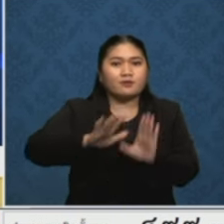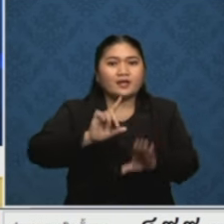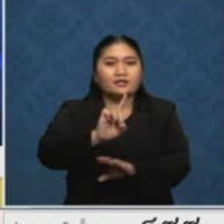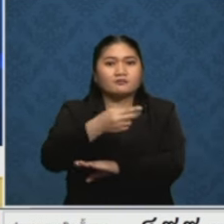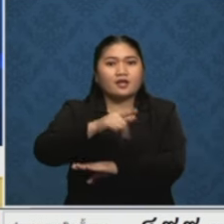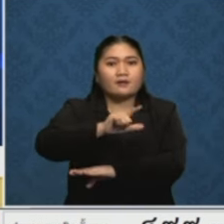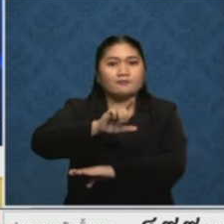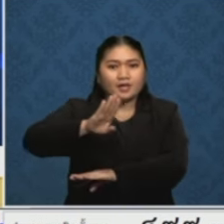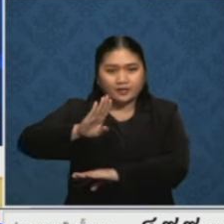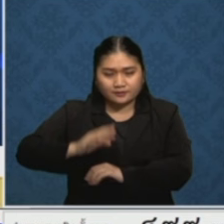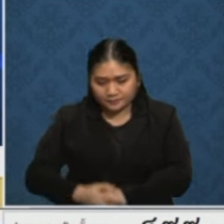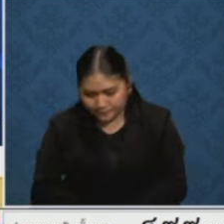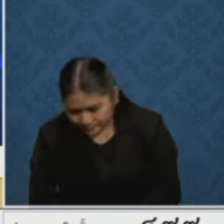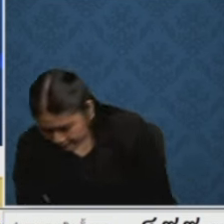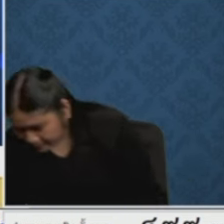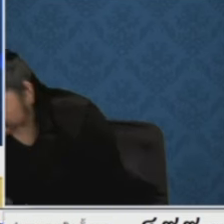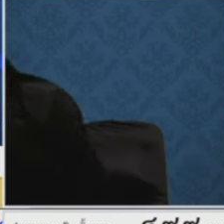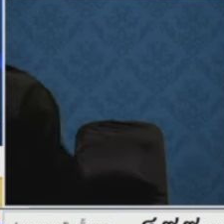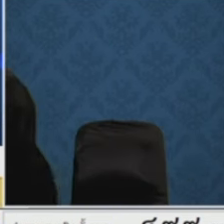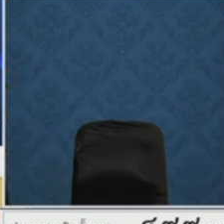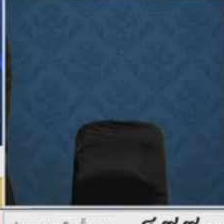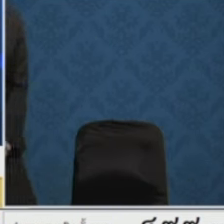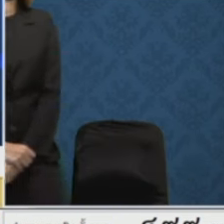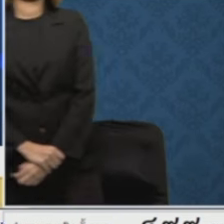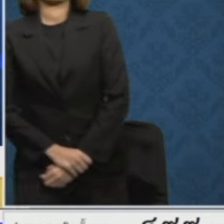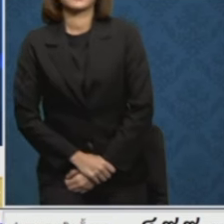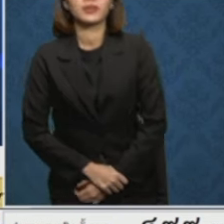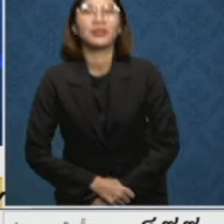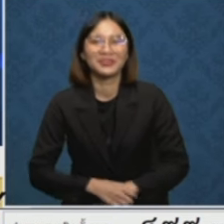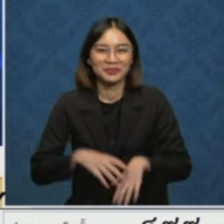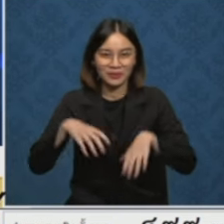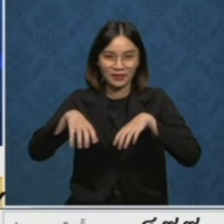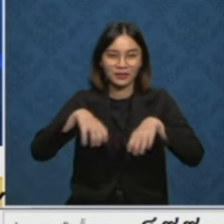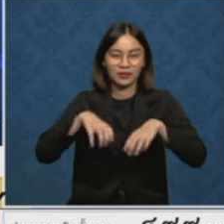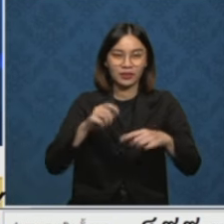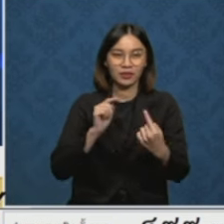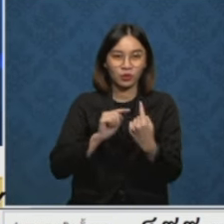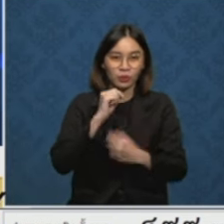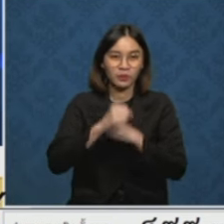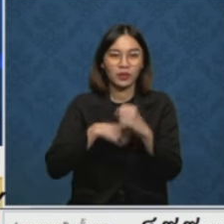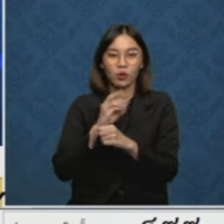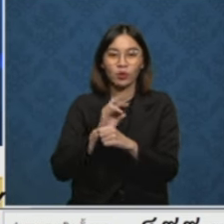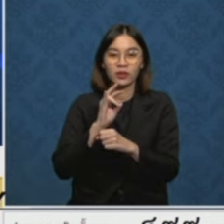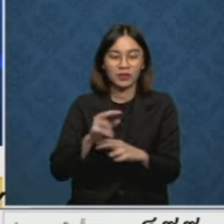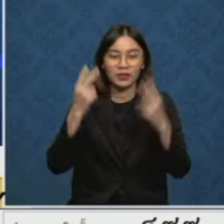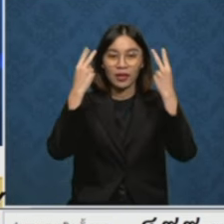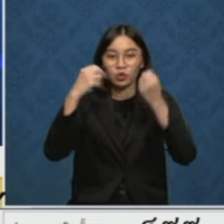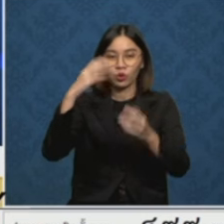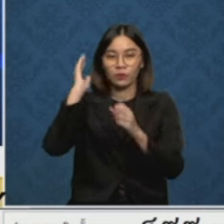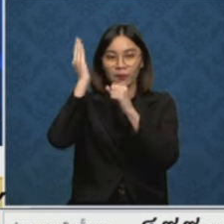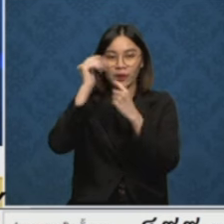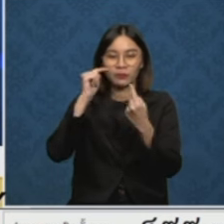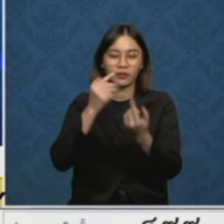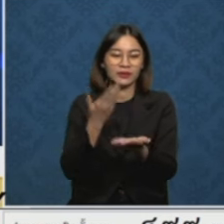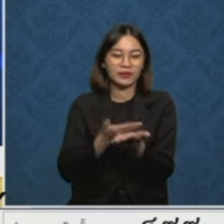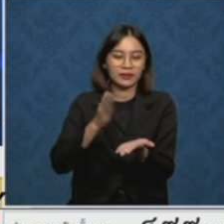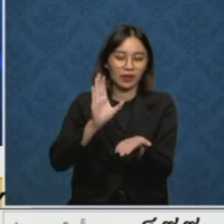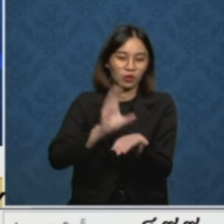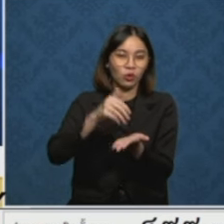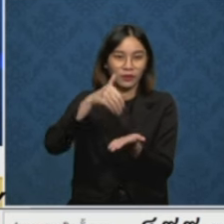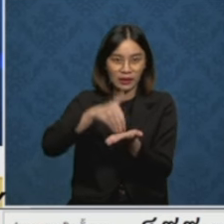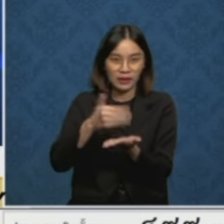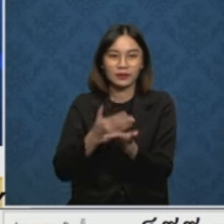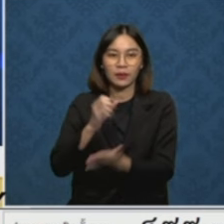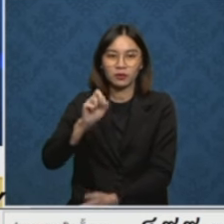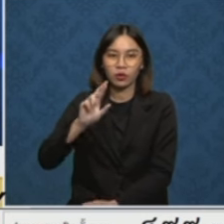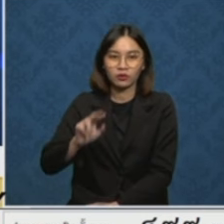าทส่วนการบริหารจัดการของปี67ค่ะนายกก็ได้มาบอกกับสภาแห่งนี้นะคะว่าจะมาจากงบกลางเงินสำรองใ